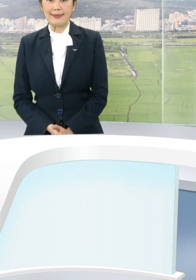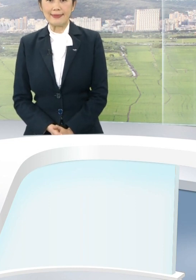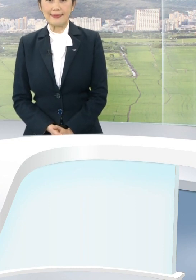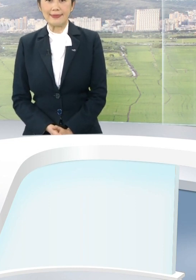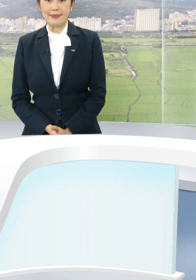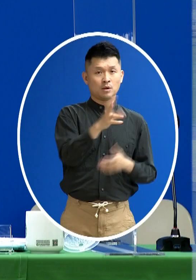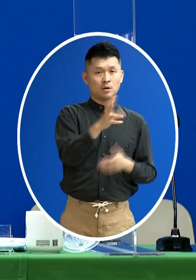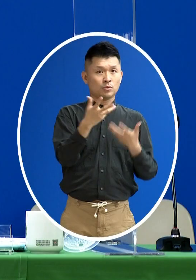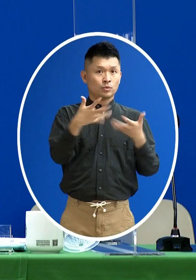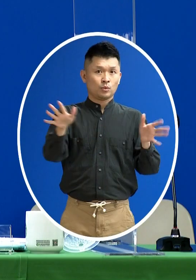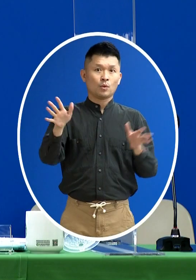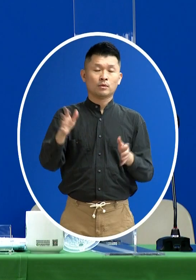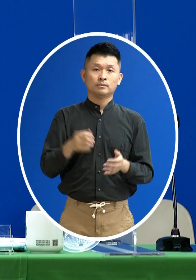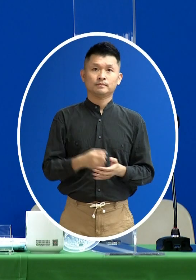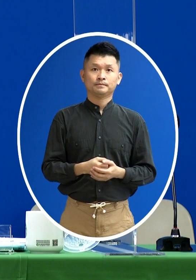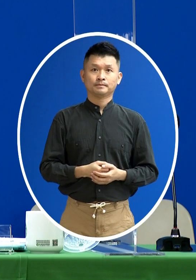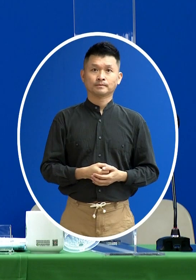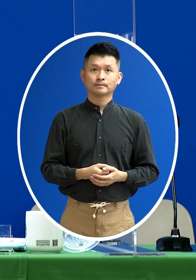的。